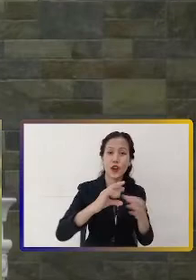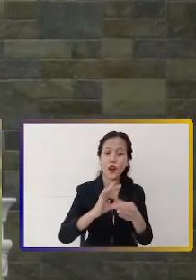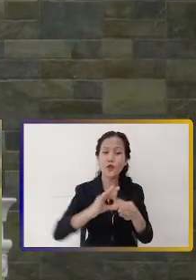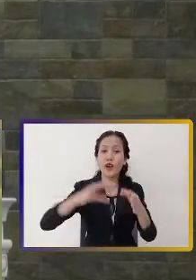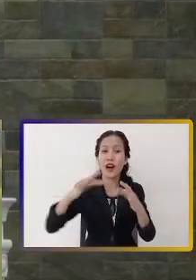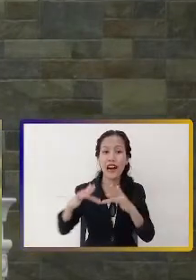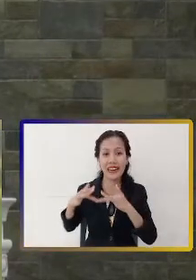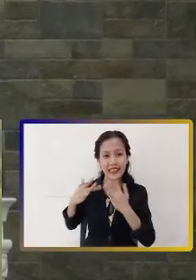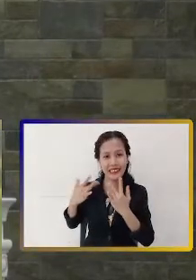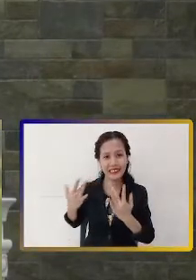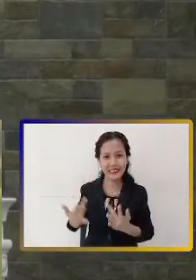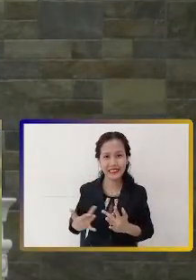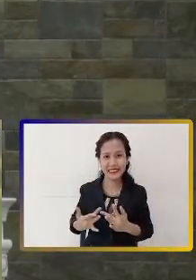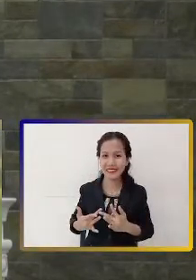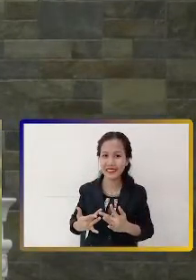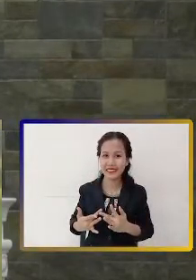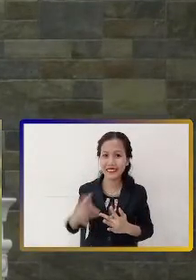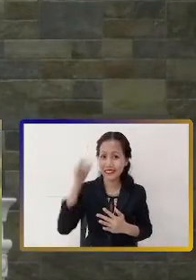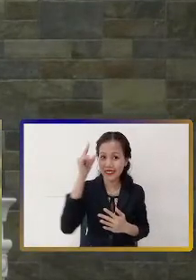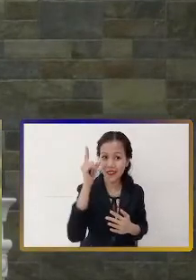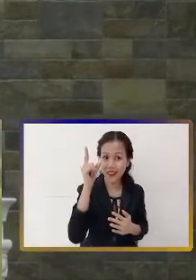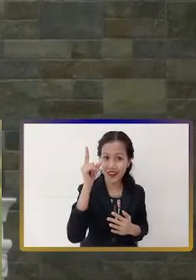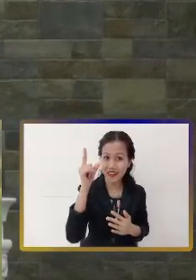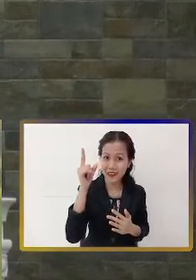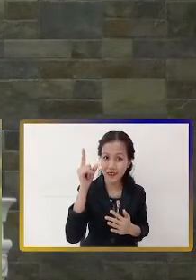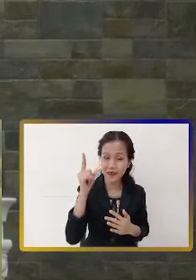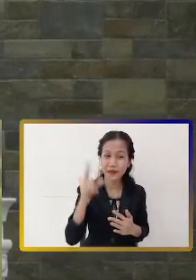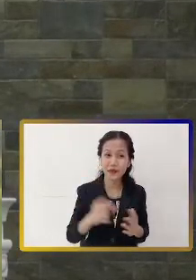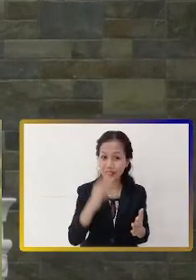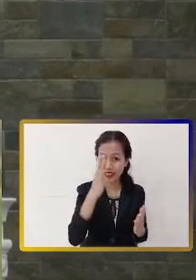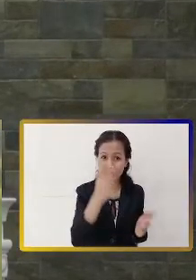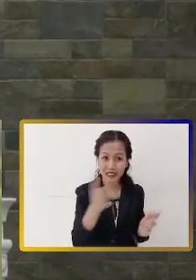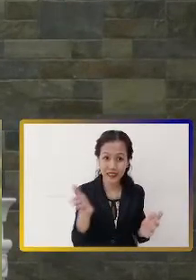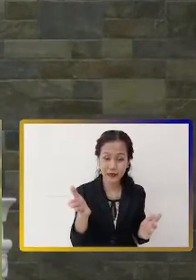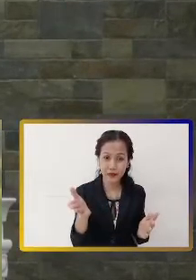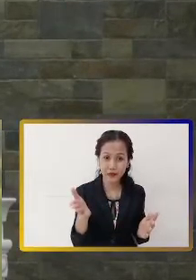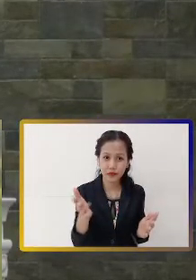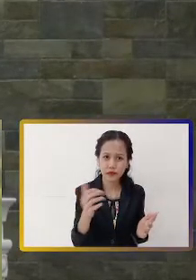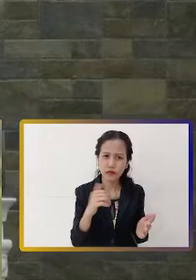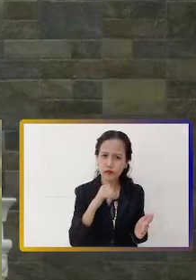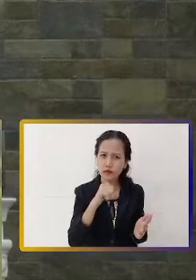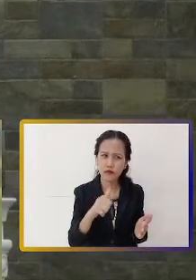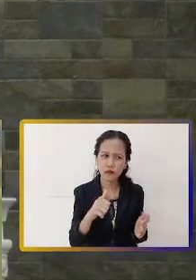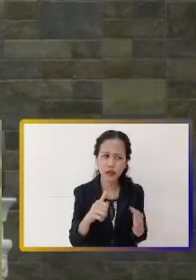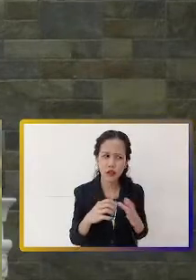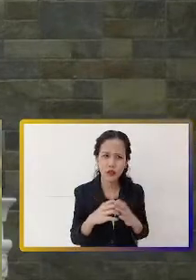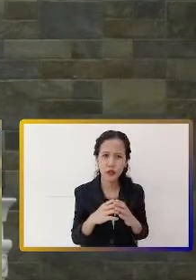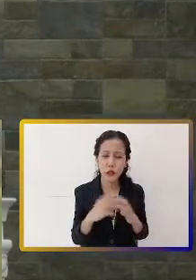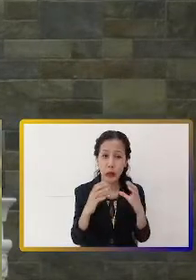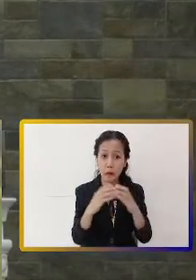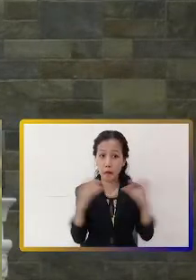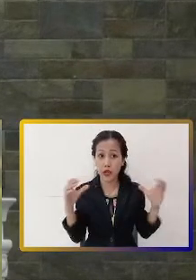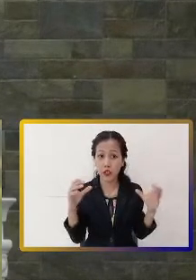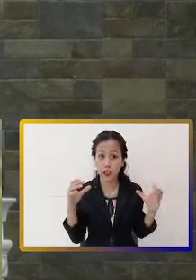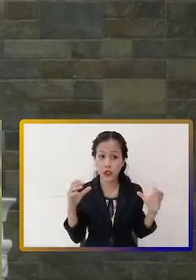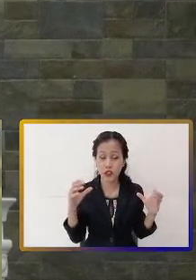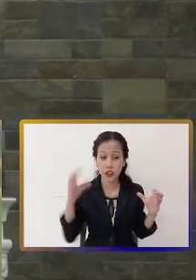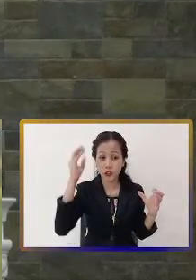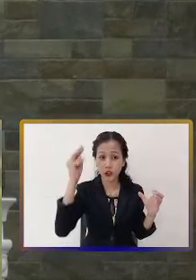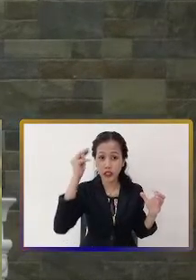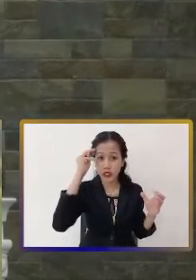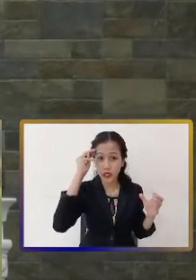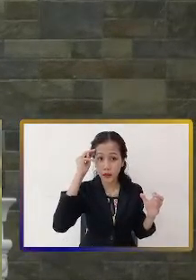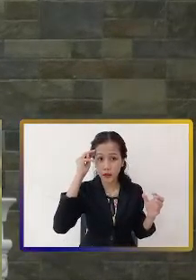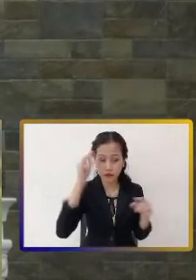Nakita niyo po, mga kapatid, yung combination, kapatid, napakahalaga. Hindi yung malaki yung isip, maliit naman ang puso. Hindi ba ganda yun?